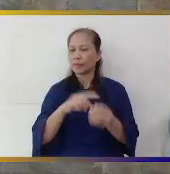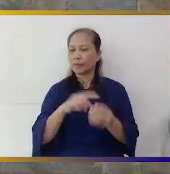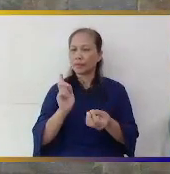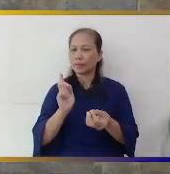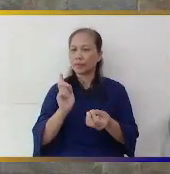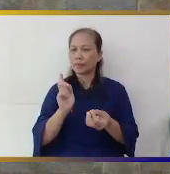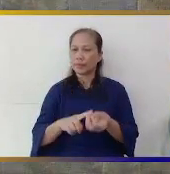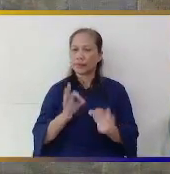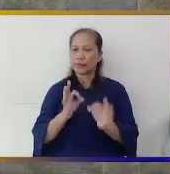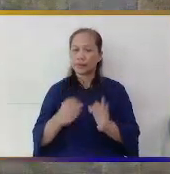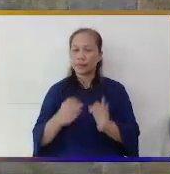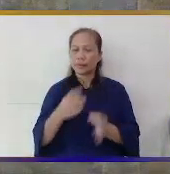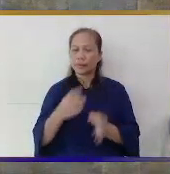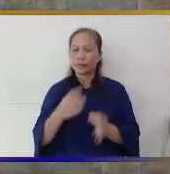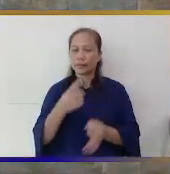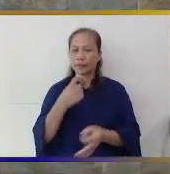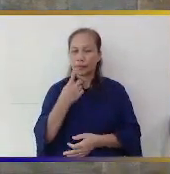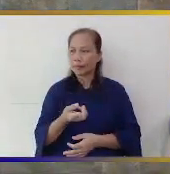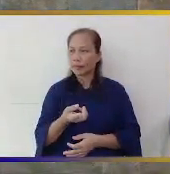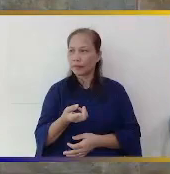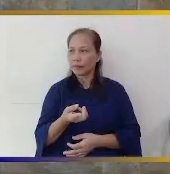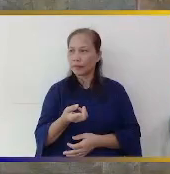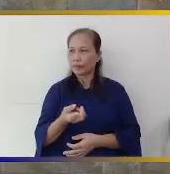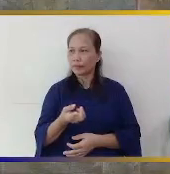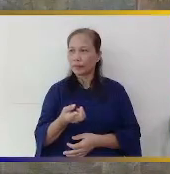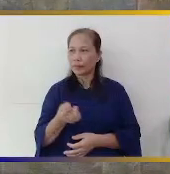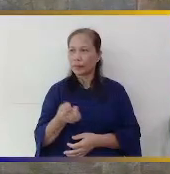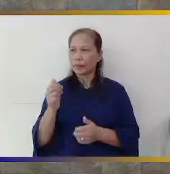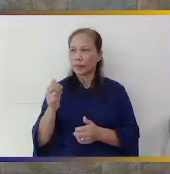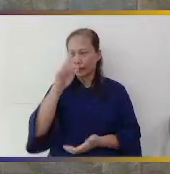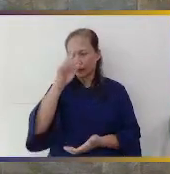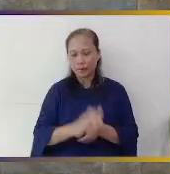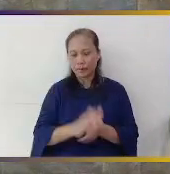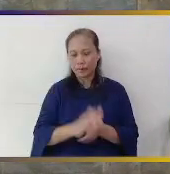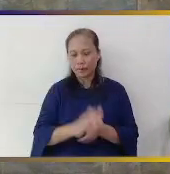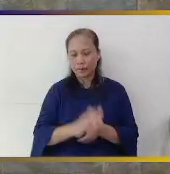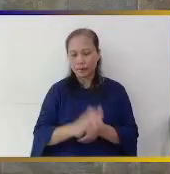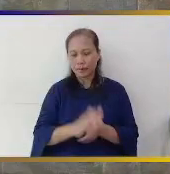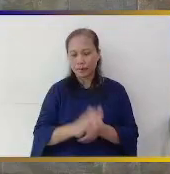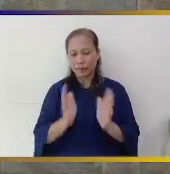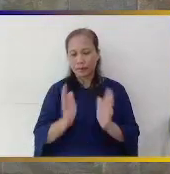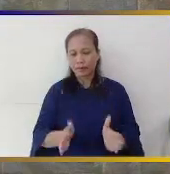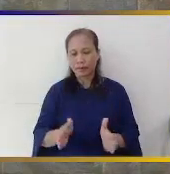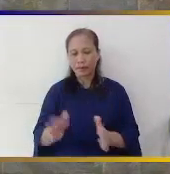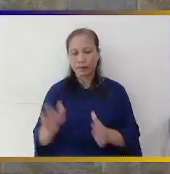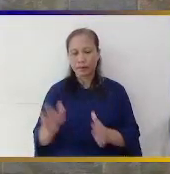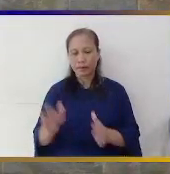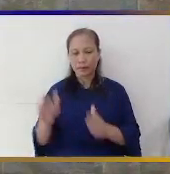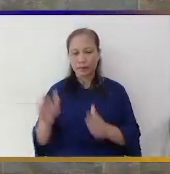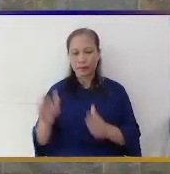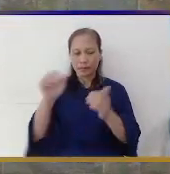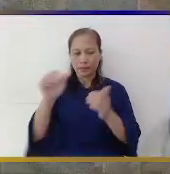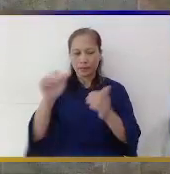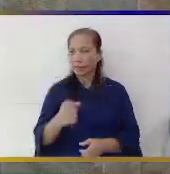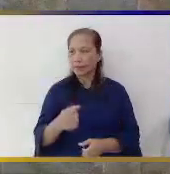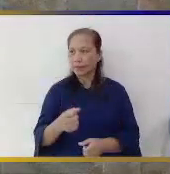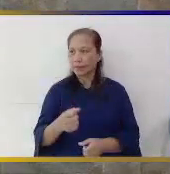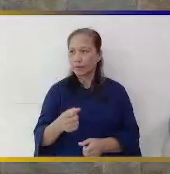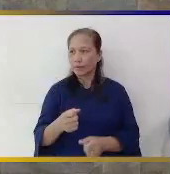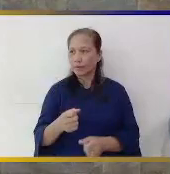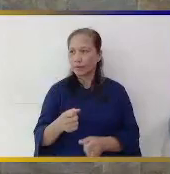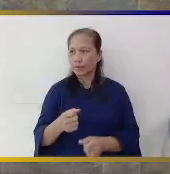sinabi pong believer's baptism dapat maliwanag yong kaligtasan nung